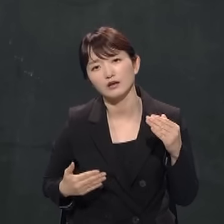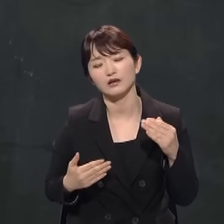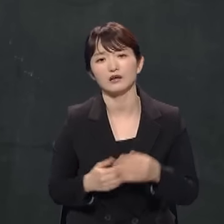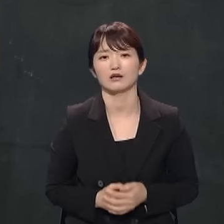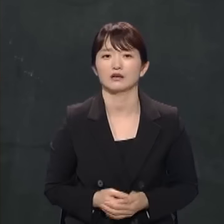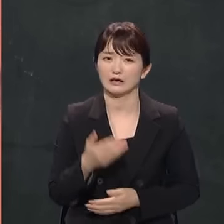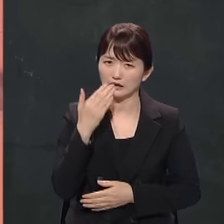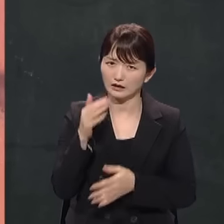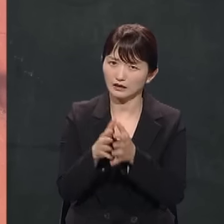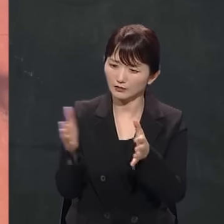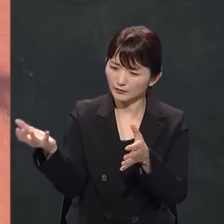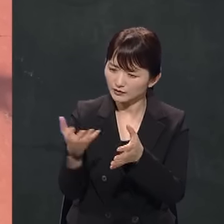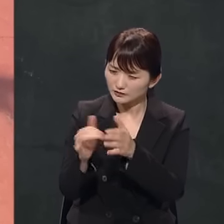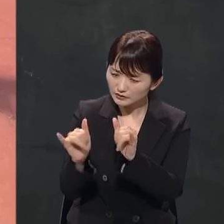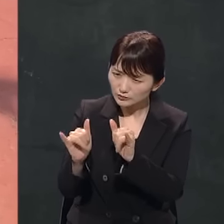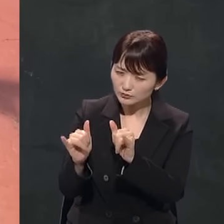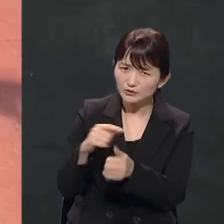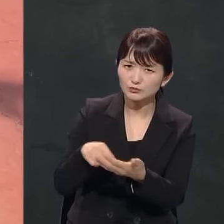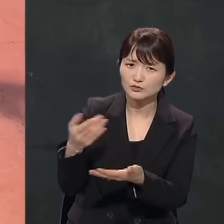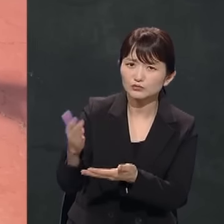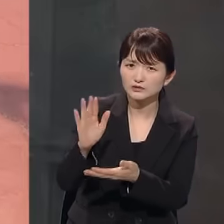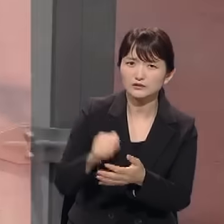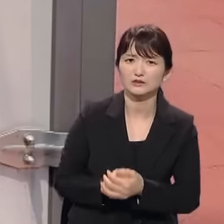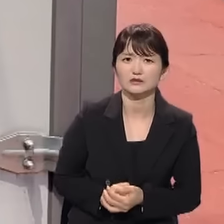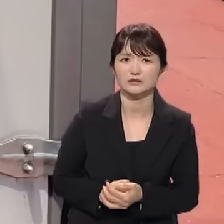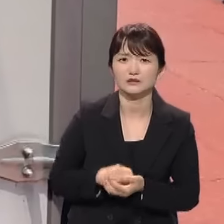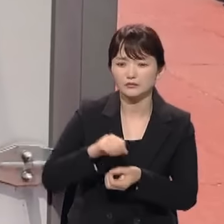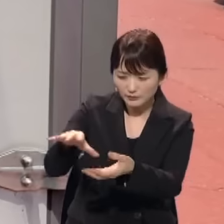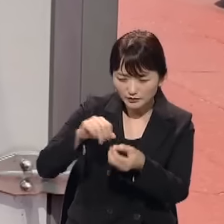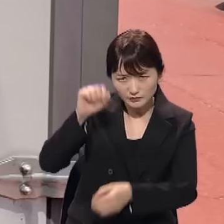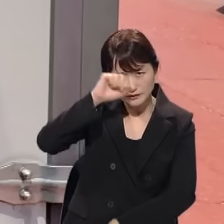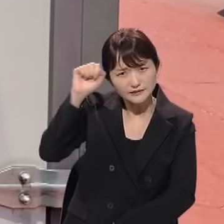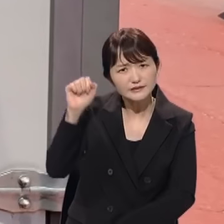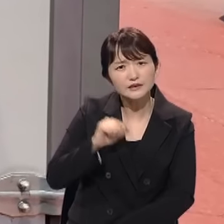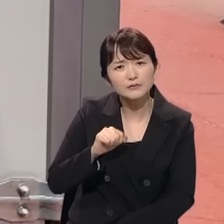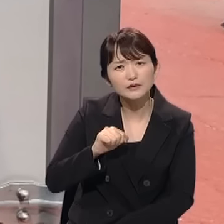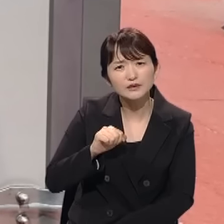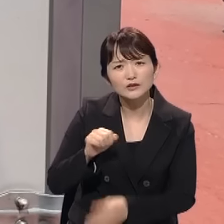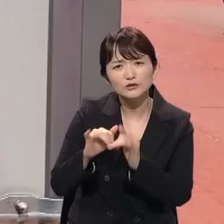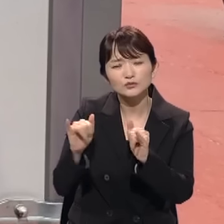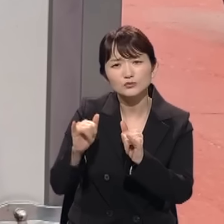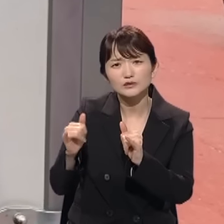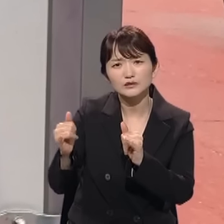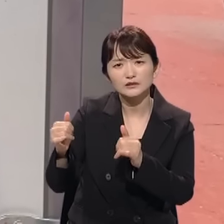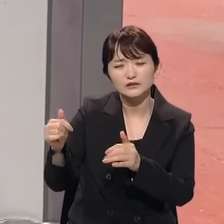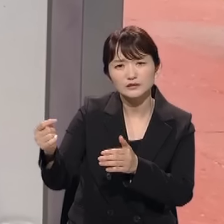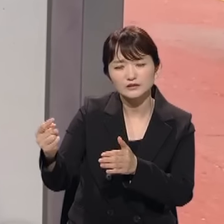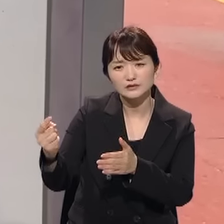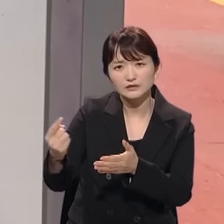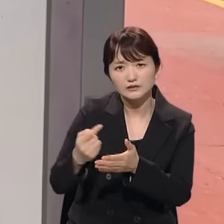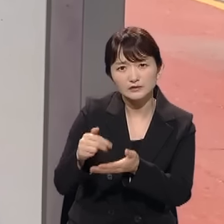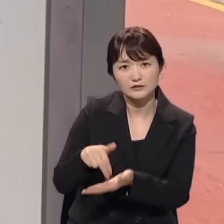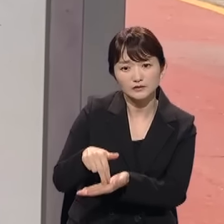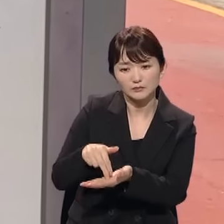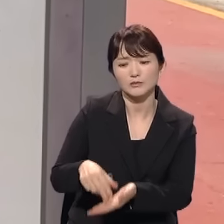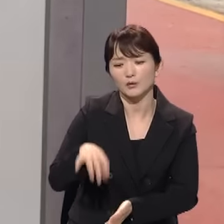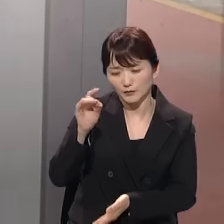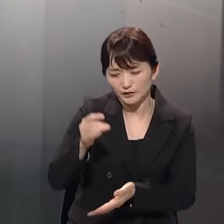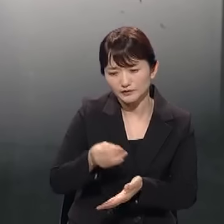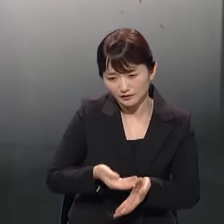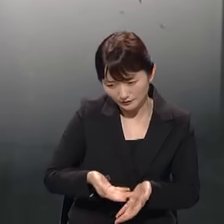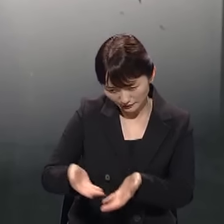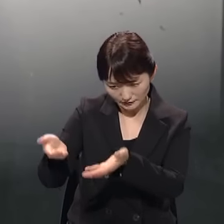주민들에게 피해주지 않으려고 택배 배송 새벽에 혹 주민분들이 타면 먼저 올라가시려고 양보도 하면서 이렇게